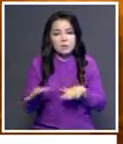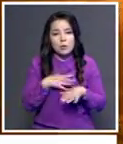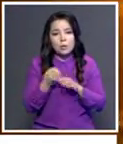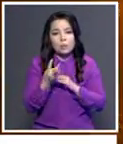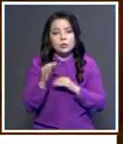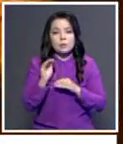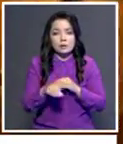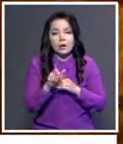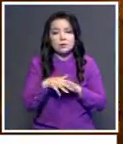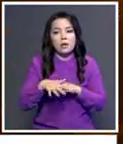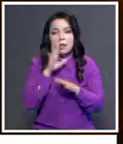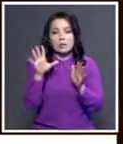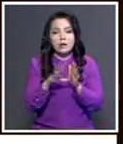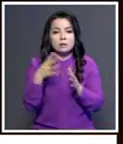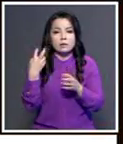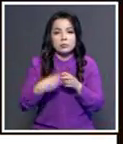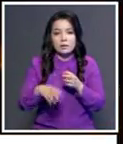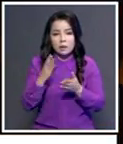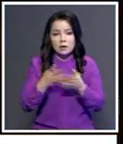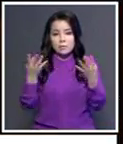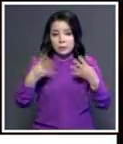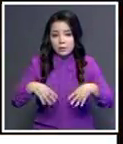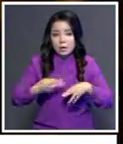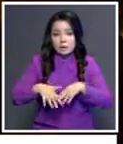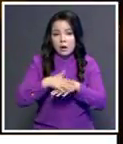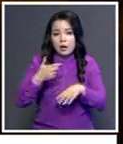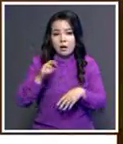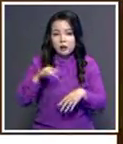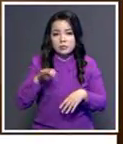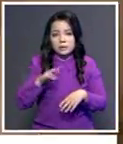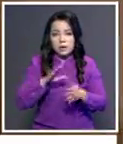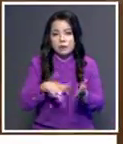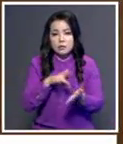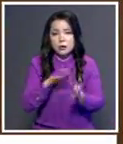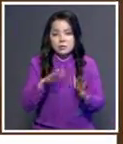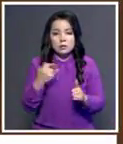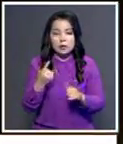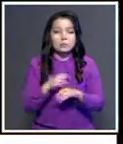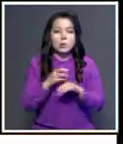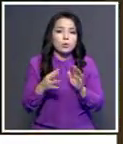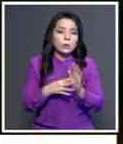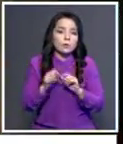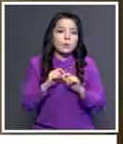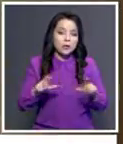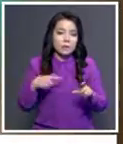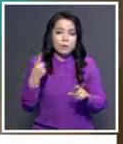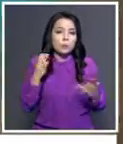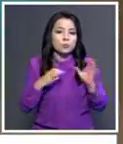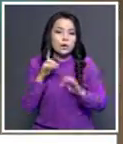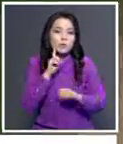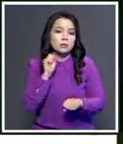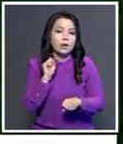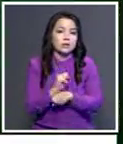электр жарығынсыз отыр. Жолдар жабылды. Guardian газетінің мәлімдеуінше 19 мектеп бір университет жұмысын уақытша тоқтатты. 24